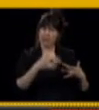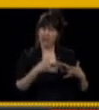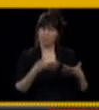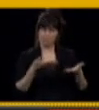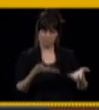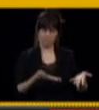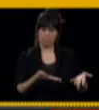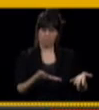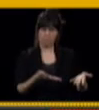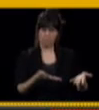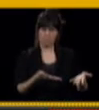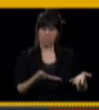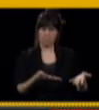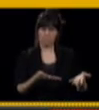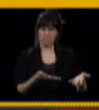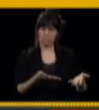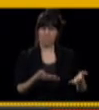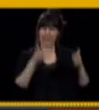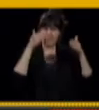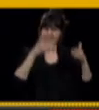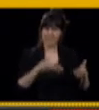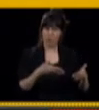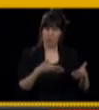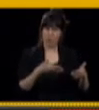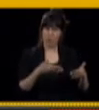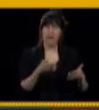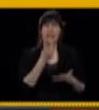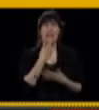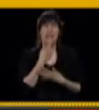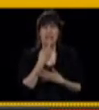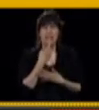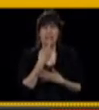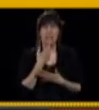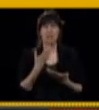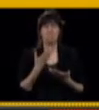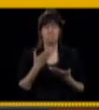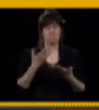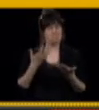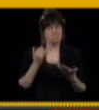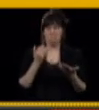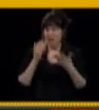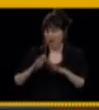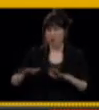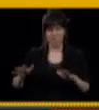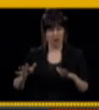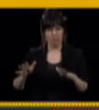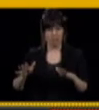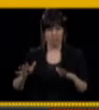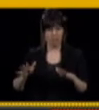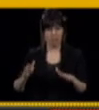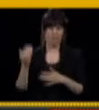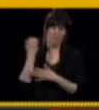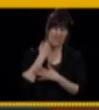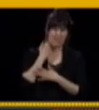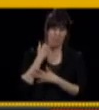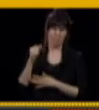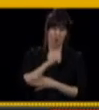le je pense entre autres aux enfants qui subissent la violence bio femmes